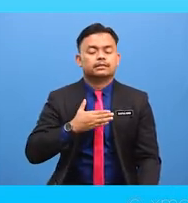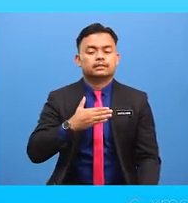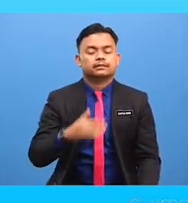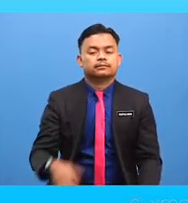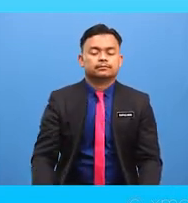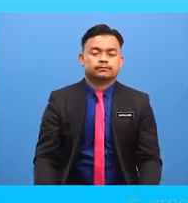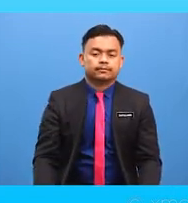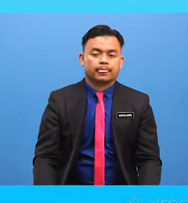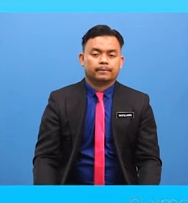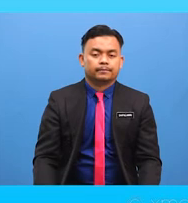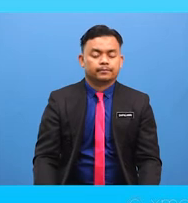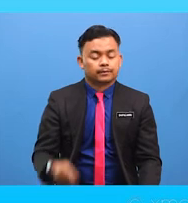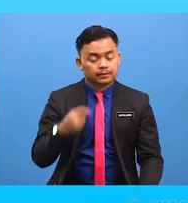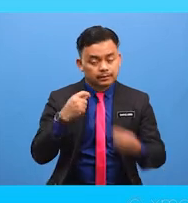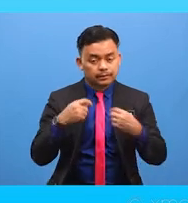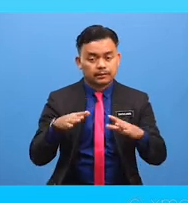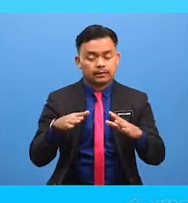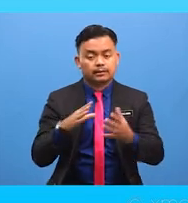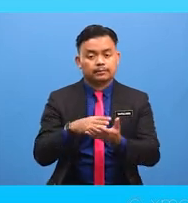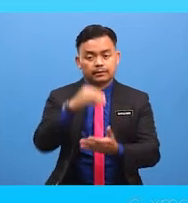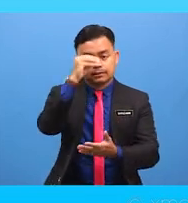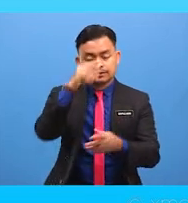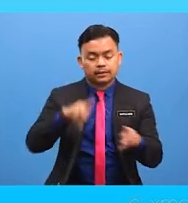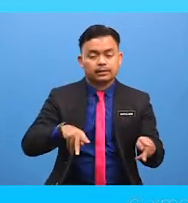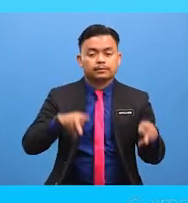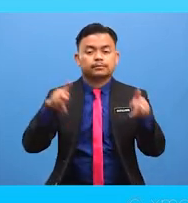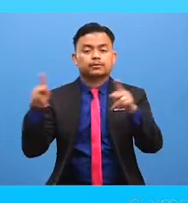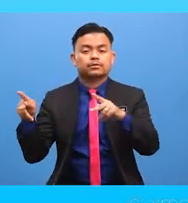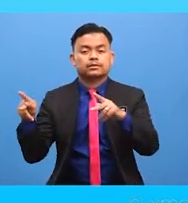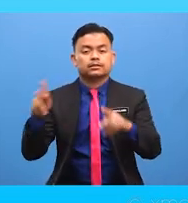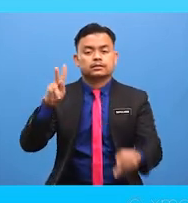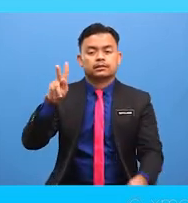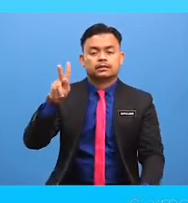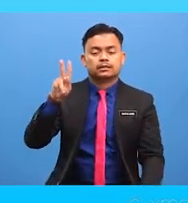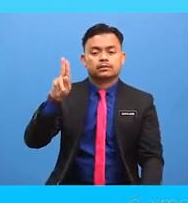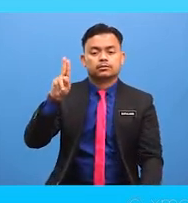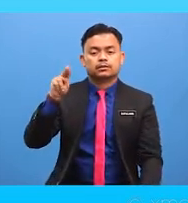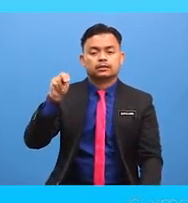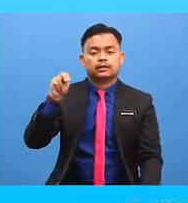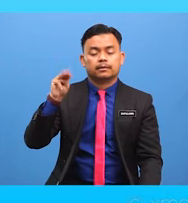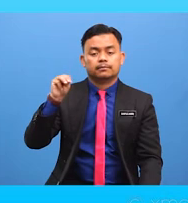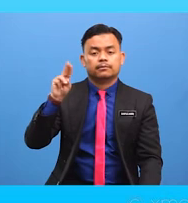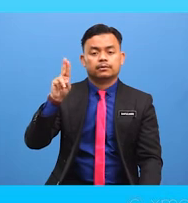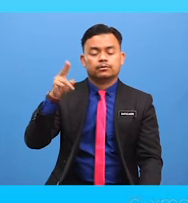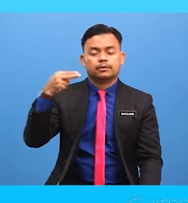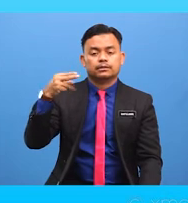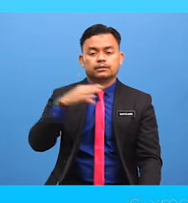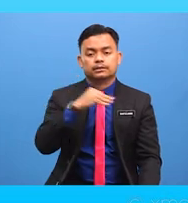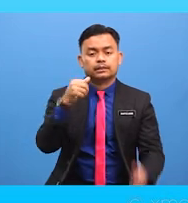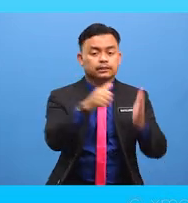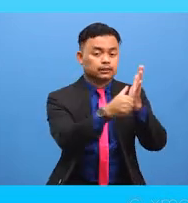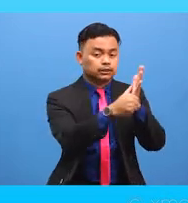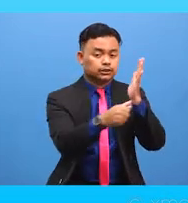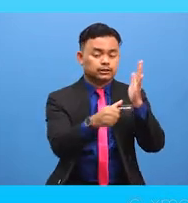juga telah mempelajari tentang proses perkumuhan dan proses penyahtinjaan. Juga kamu